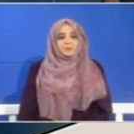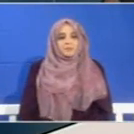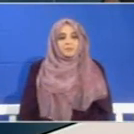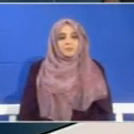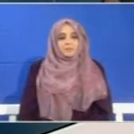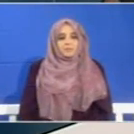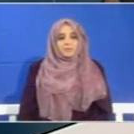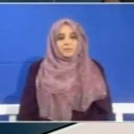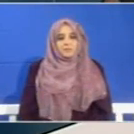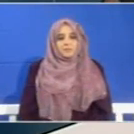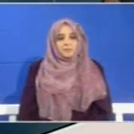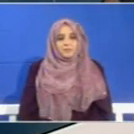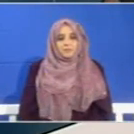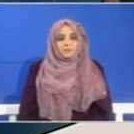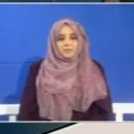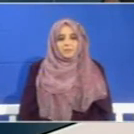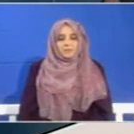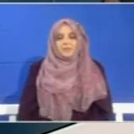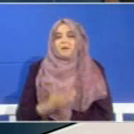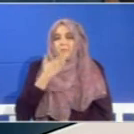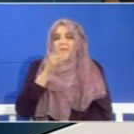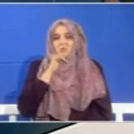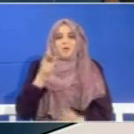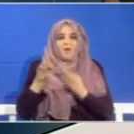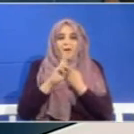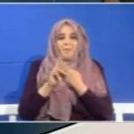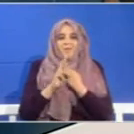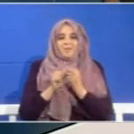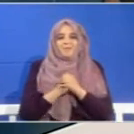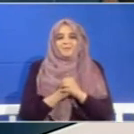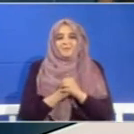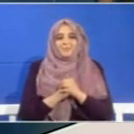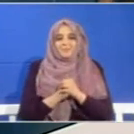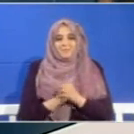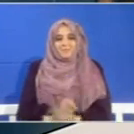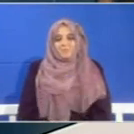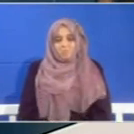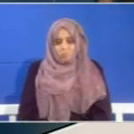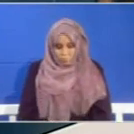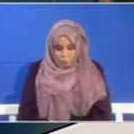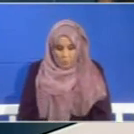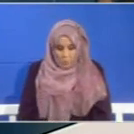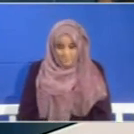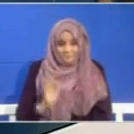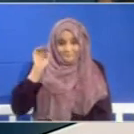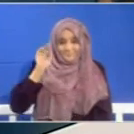نجاوبك الشيخ إن شاء الله يا سعاد. إن شاء الله بارك الله فيكم، الله ينوركم إن شاء الله. آمين يا رب العالمين، شكرا لك، إلى